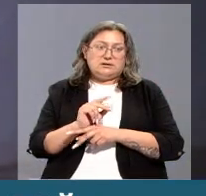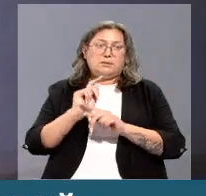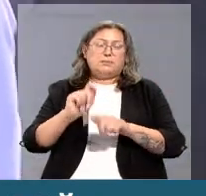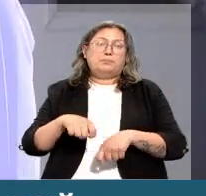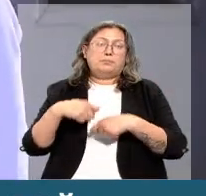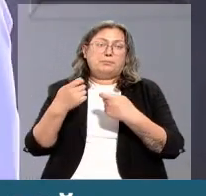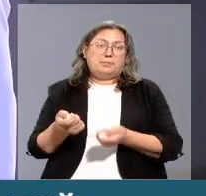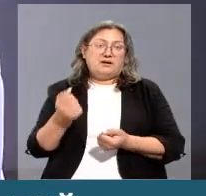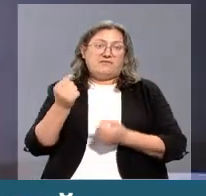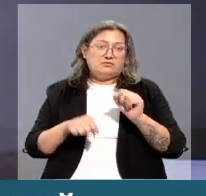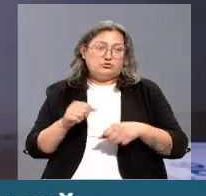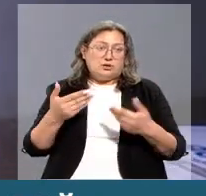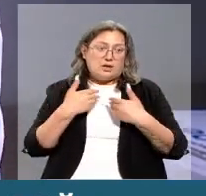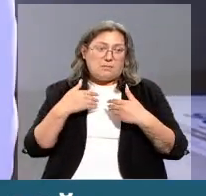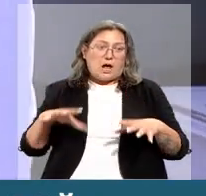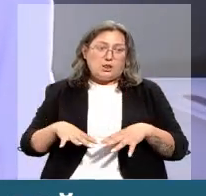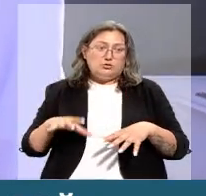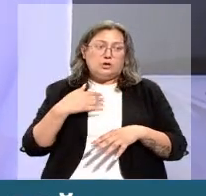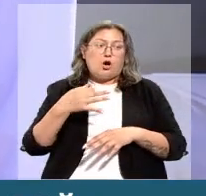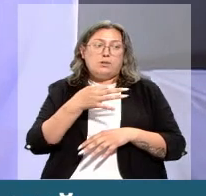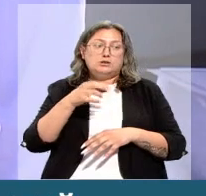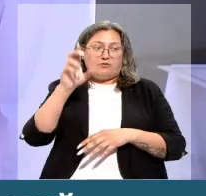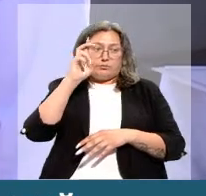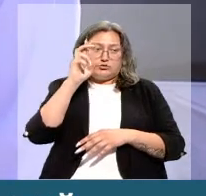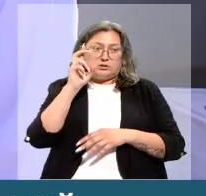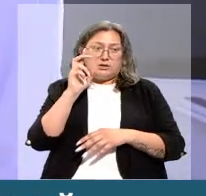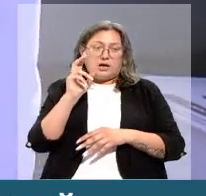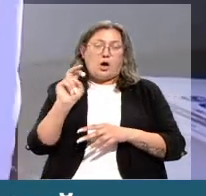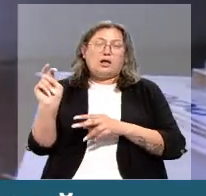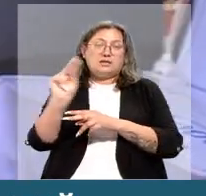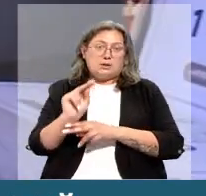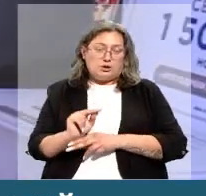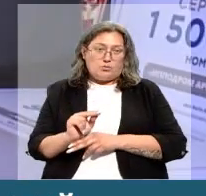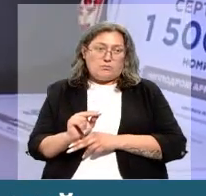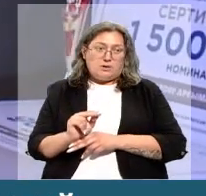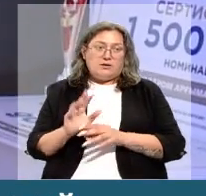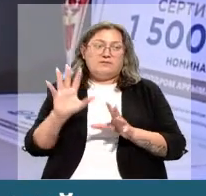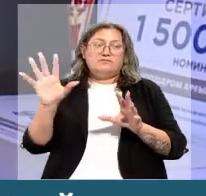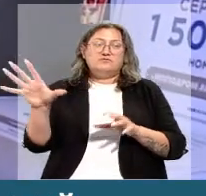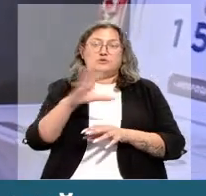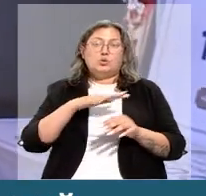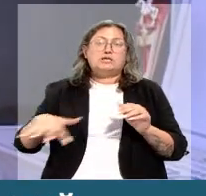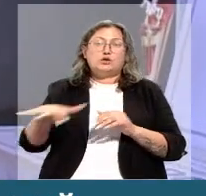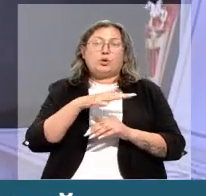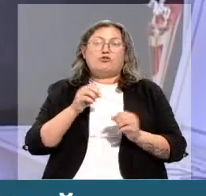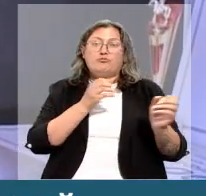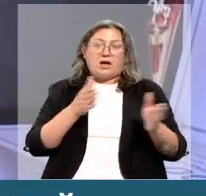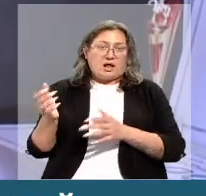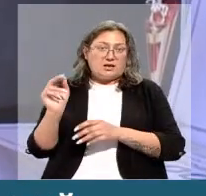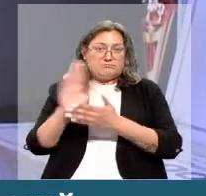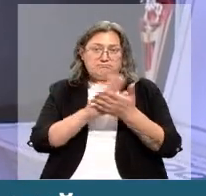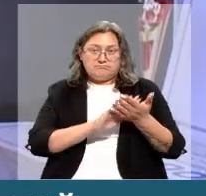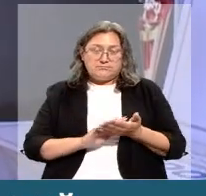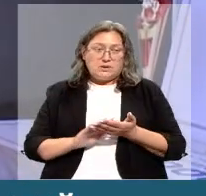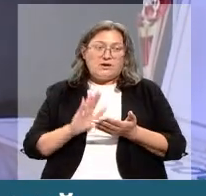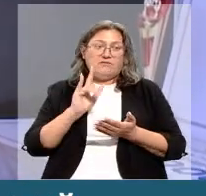передадите, возможно, нам конюшни, мы с областного бюджета отремонтируем, приведем всю эту территорию в порядок,